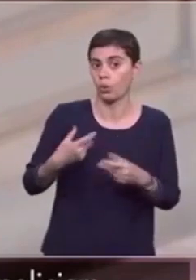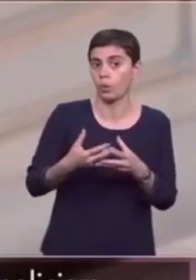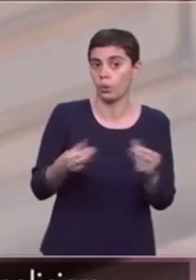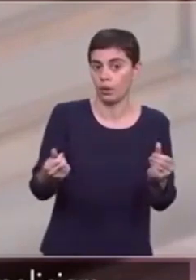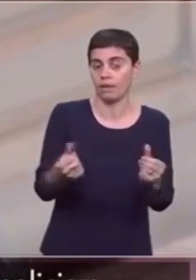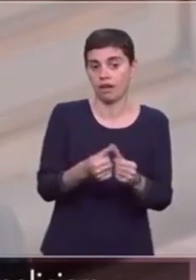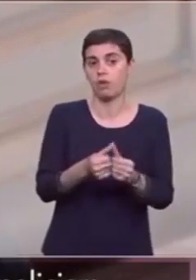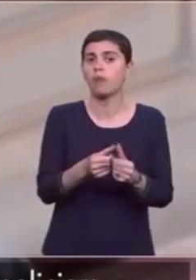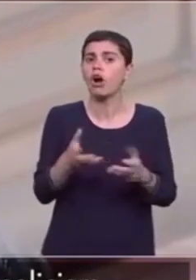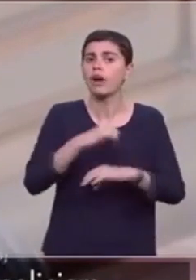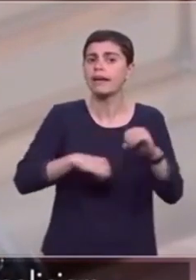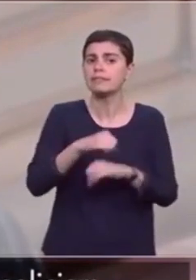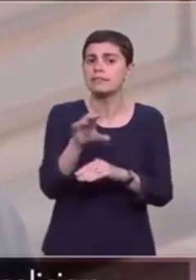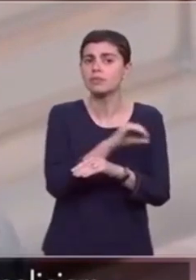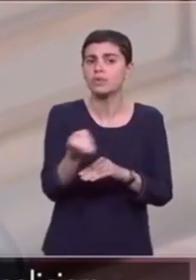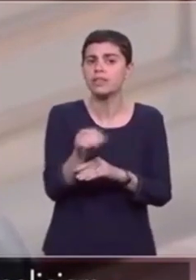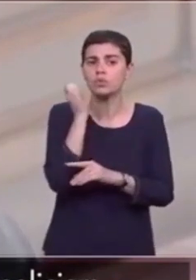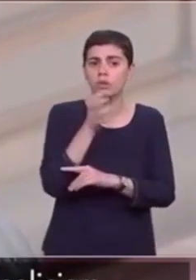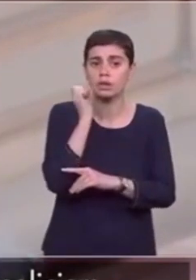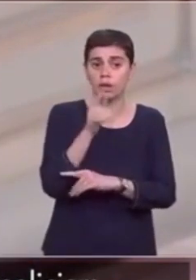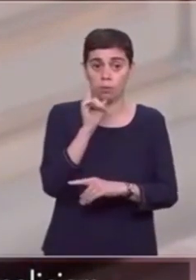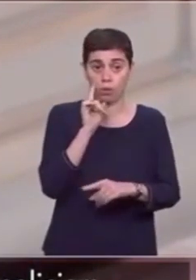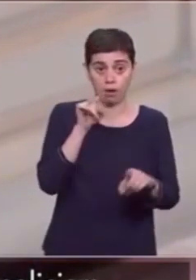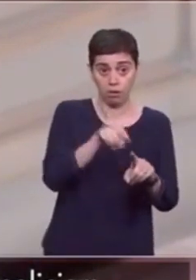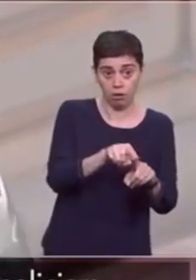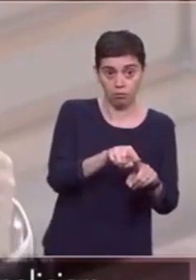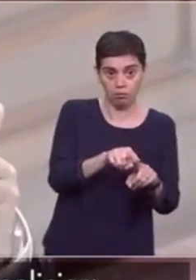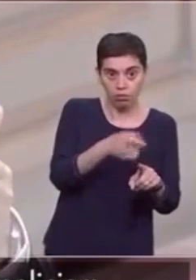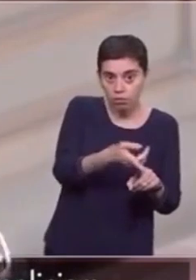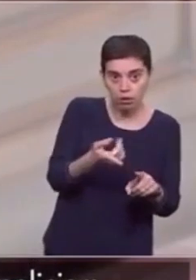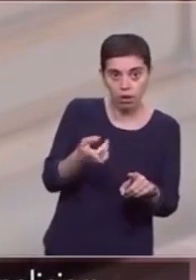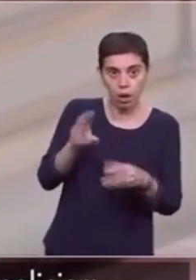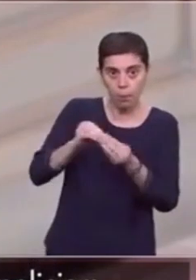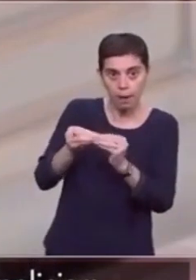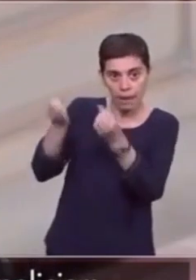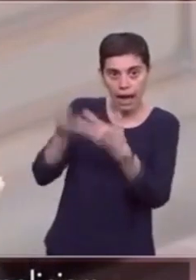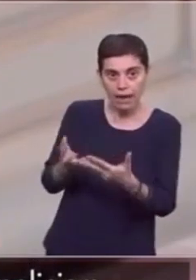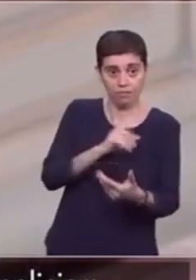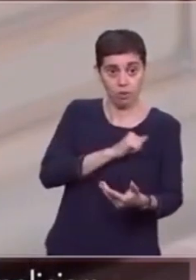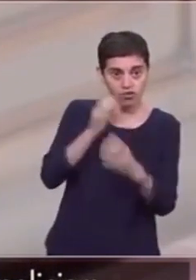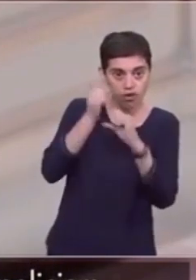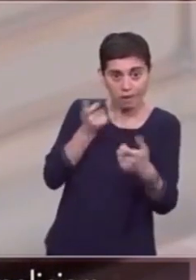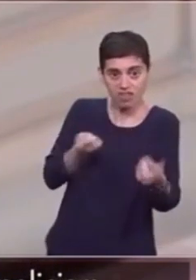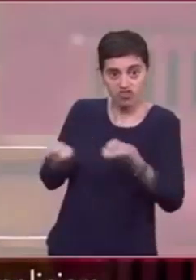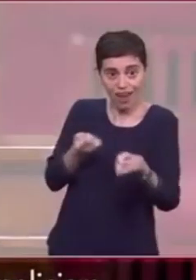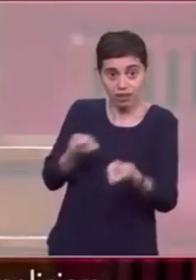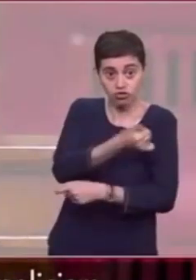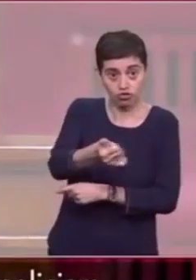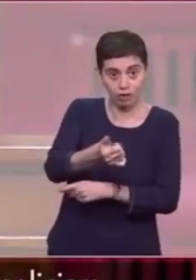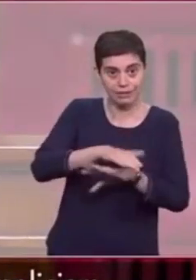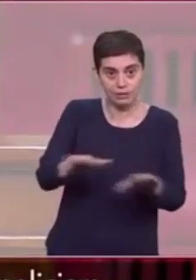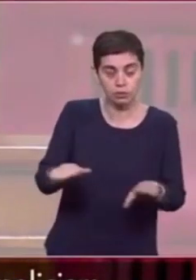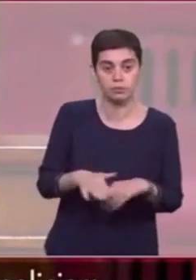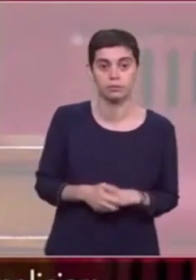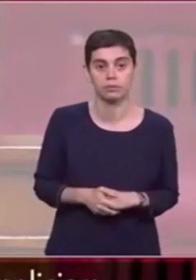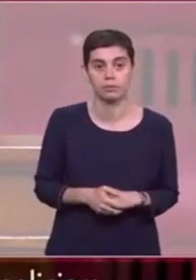sécurité du quotidien pour qu'ils ne soient pas seuls confrontés parfois à la gestion d'incivilité. Et ils sont parfois seuls à être confrontés à ces difficultés.